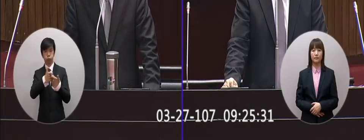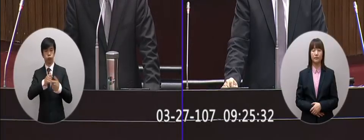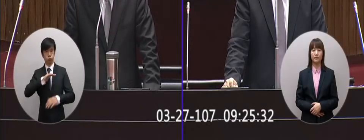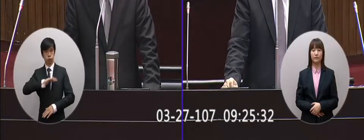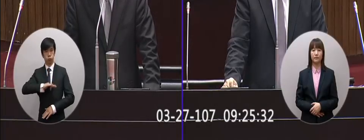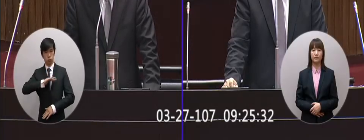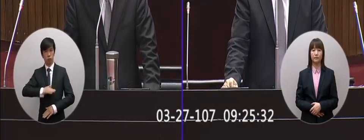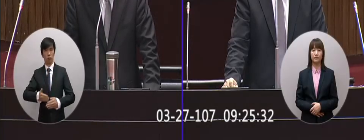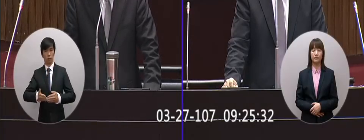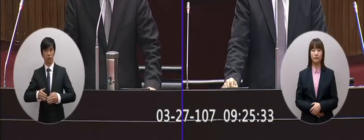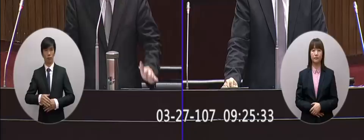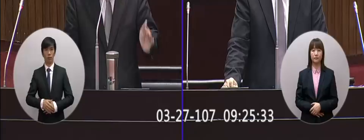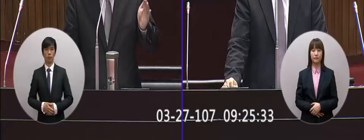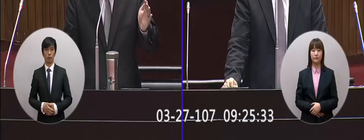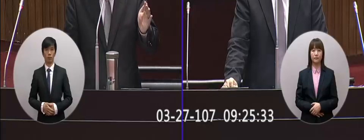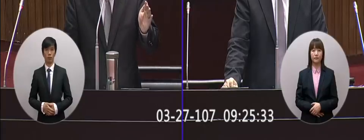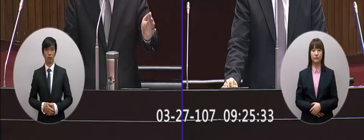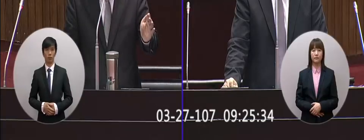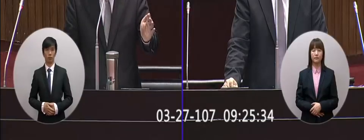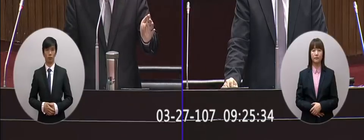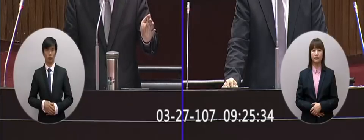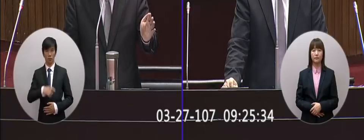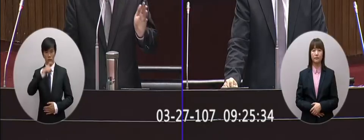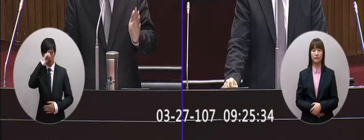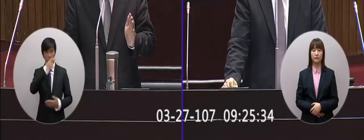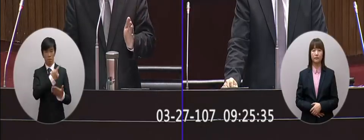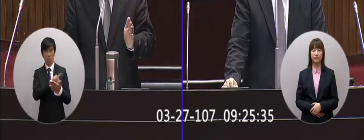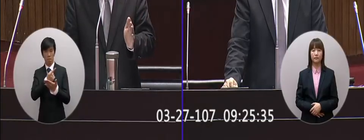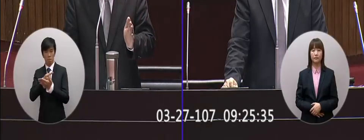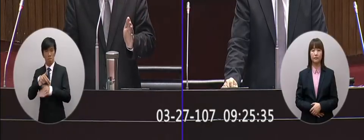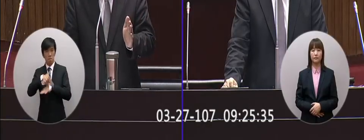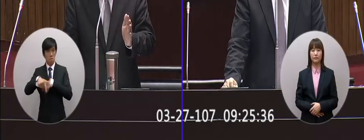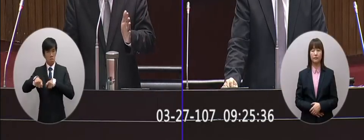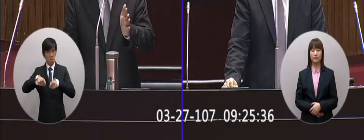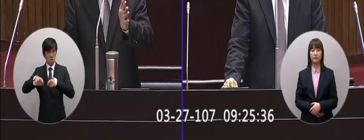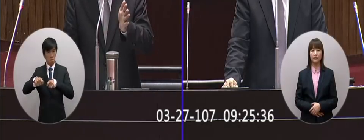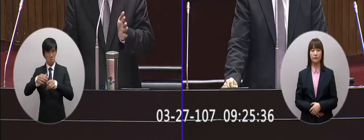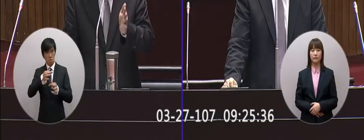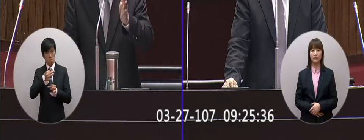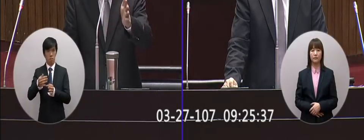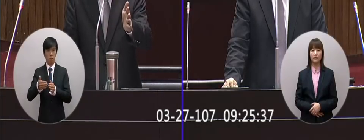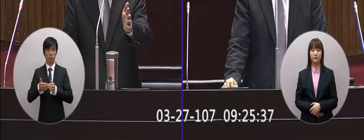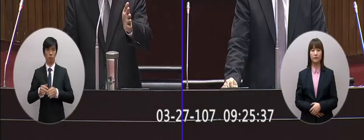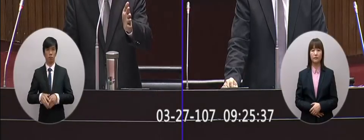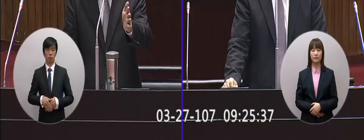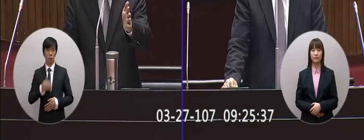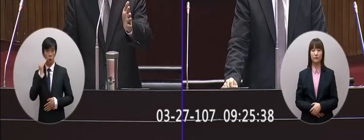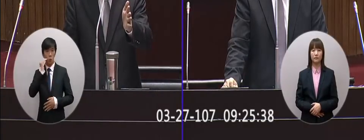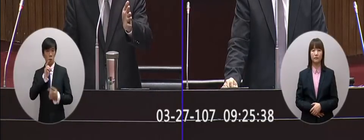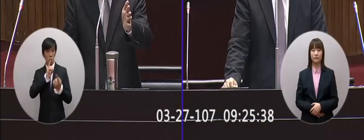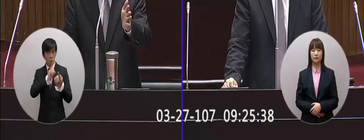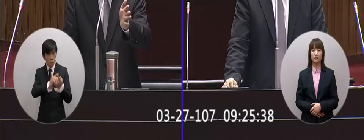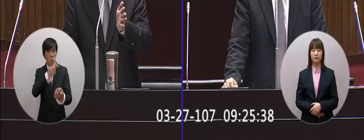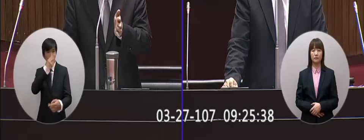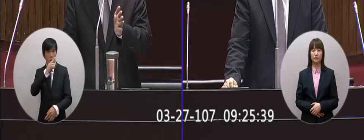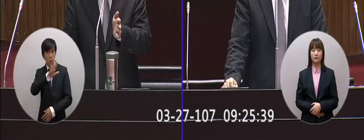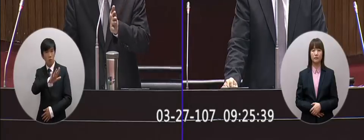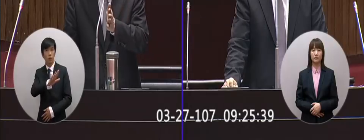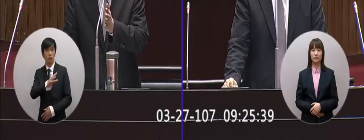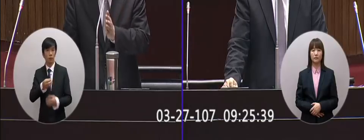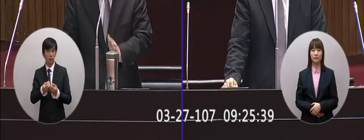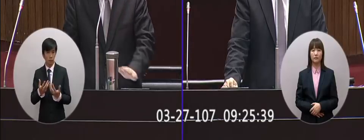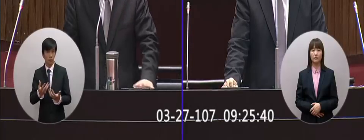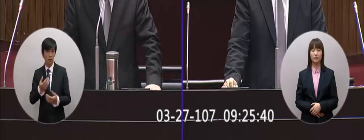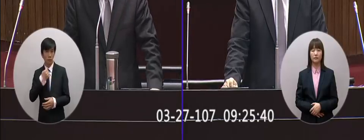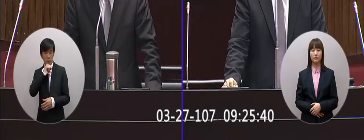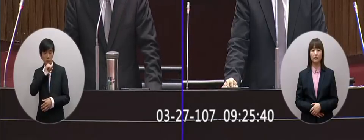因应，然后做好每一项措施。那我相信呢，我们面对危机的时候，也是台